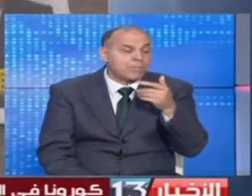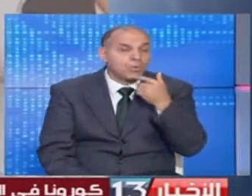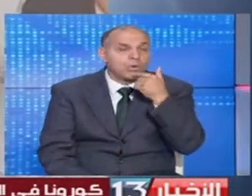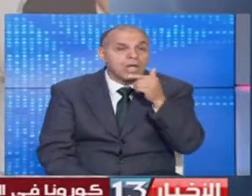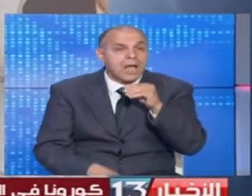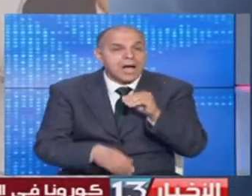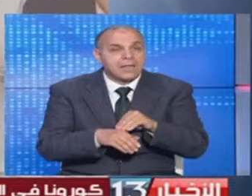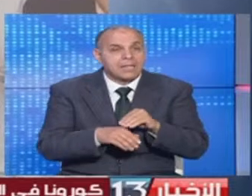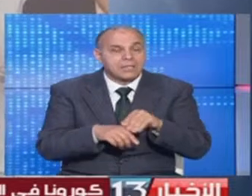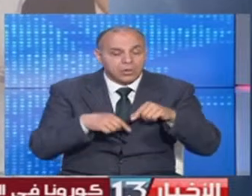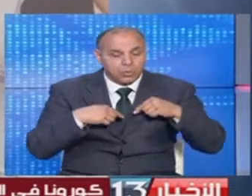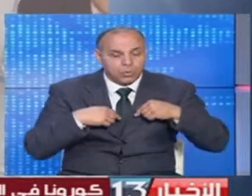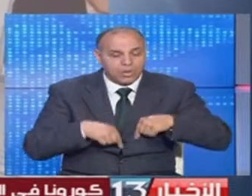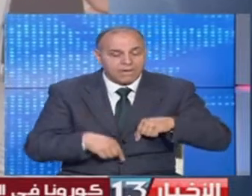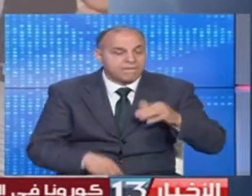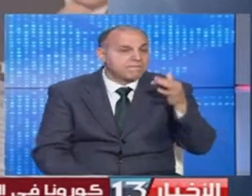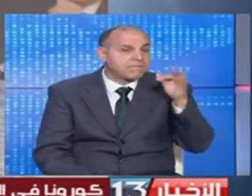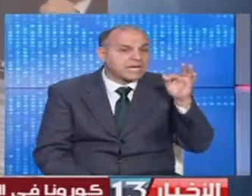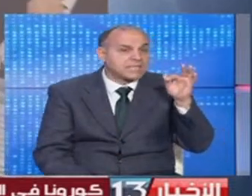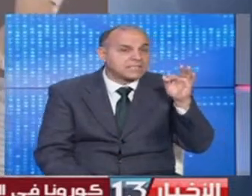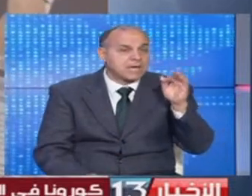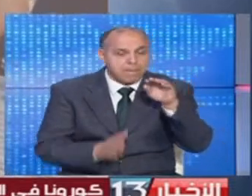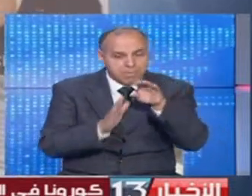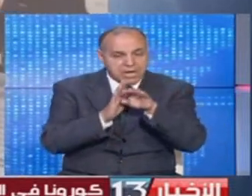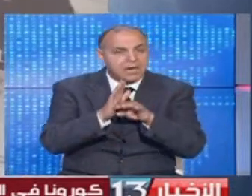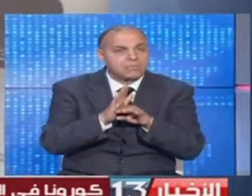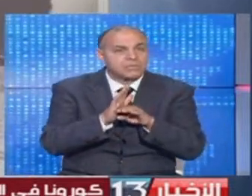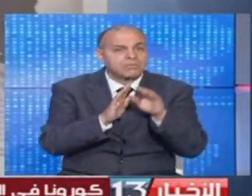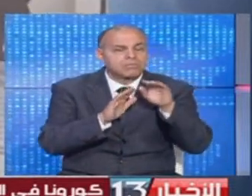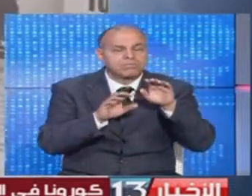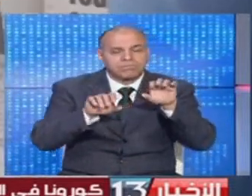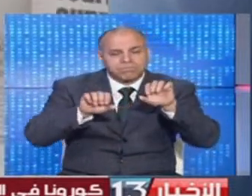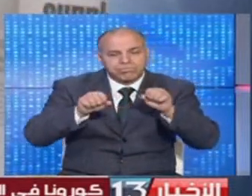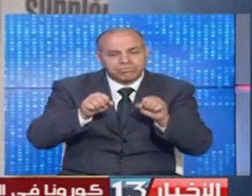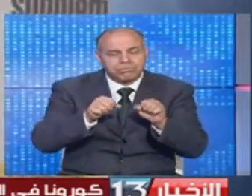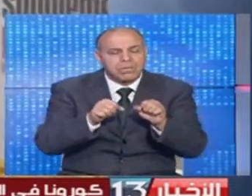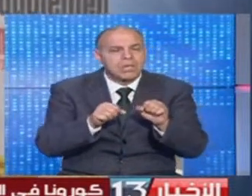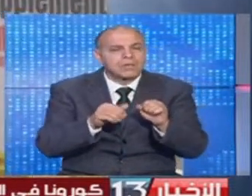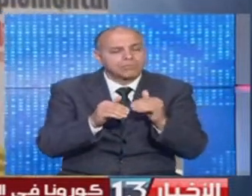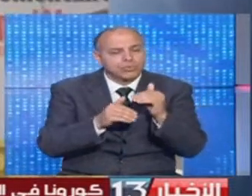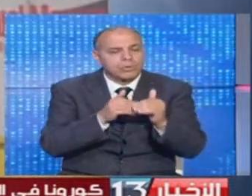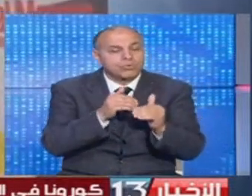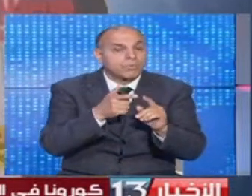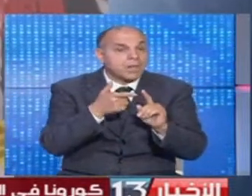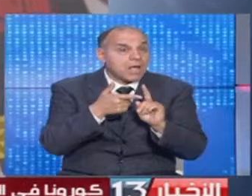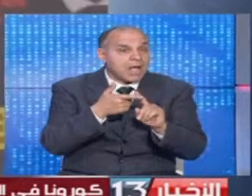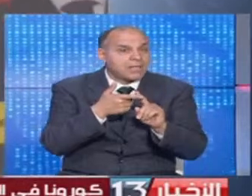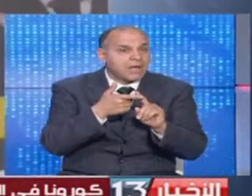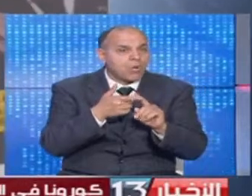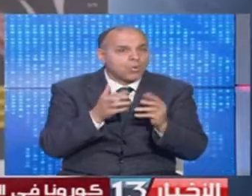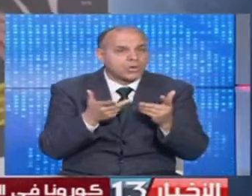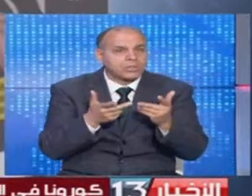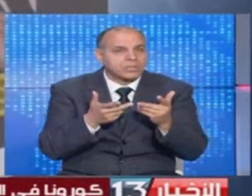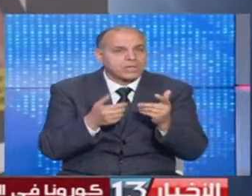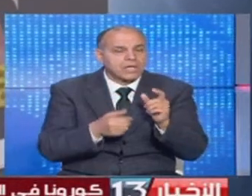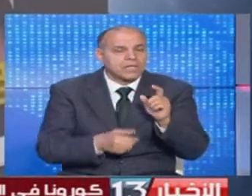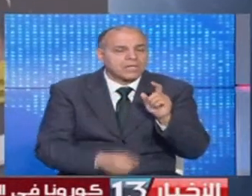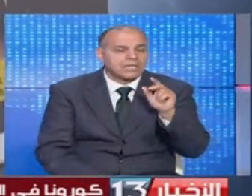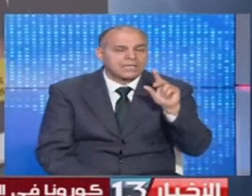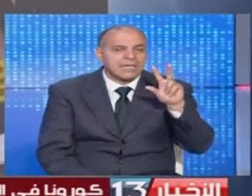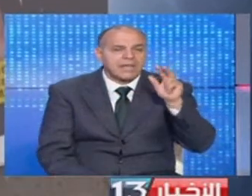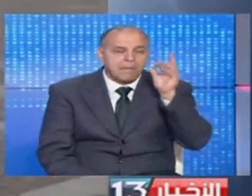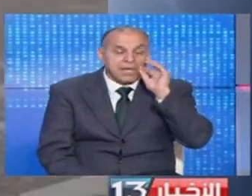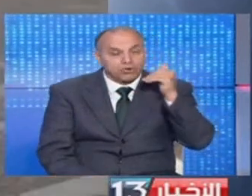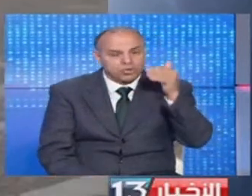حددت الحكومه الفرنسيه اجنده لتخفيف اجراءات الغلط بشكل تدريجي اعتبارا من الثالث من مايو